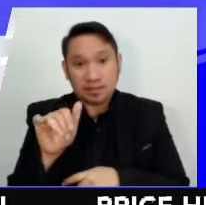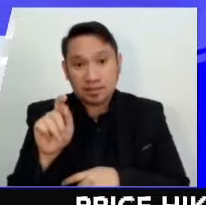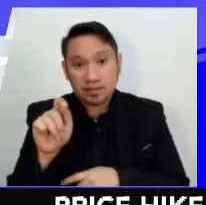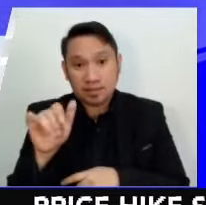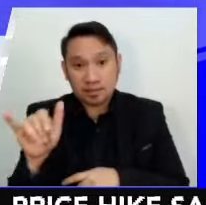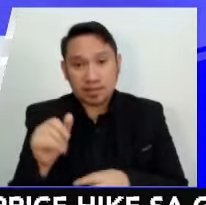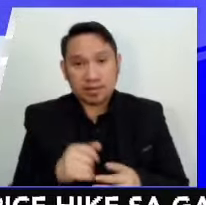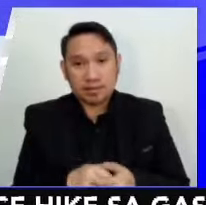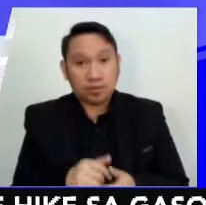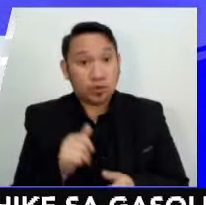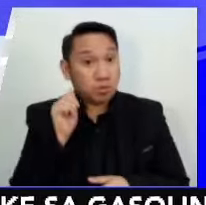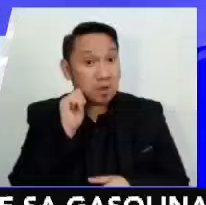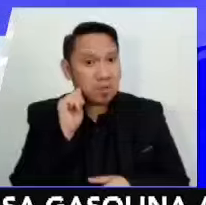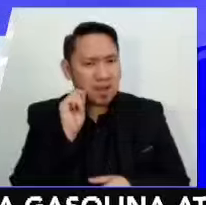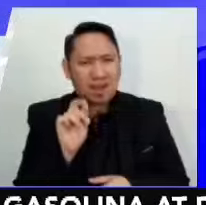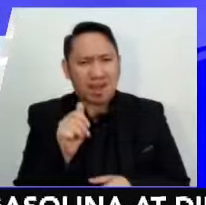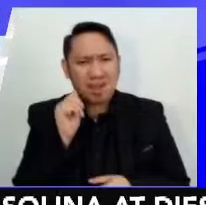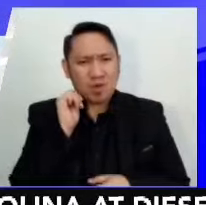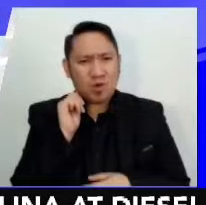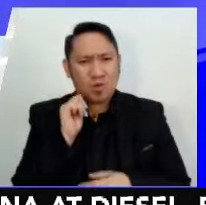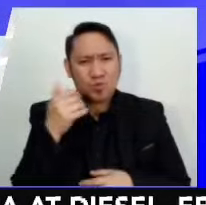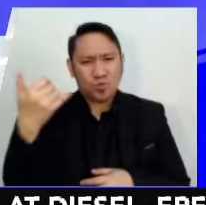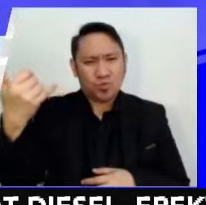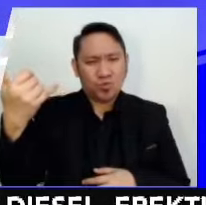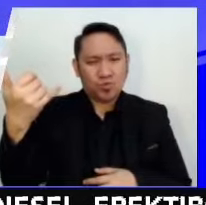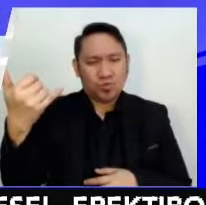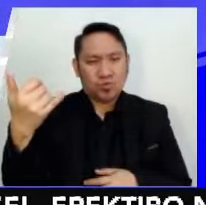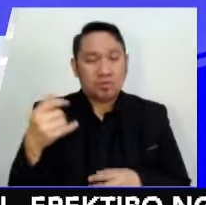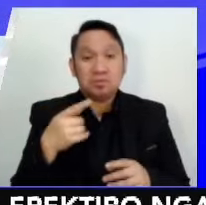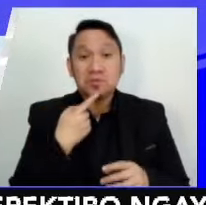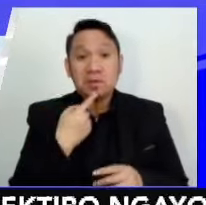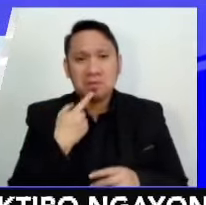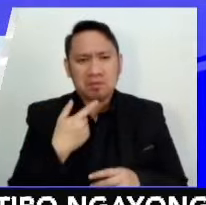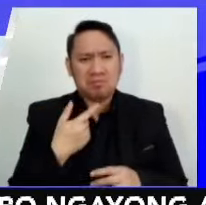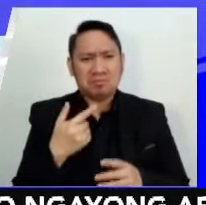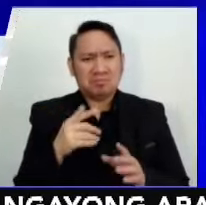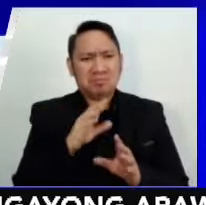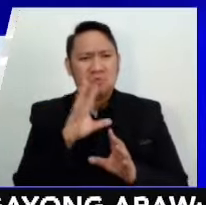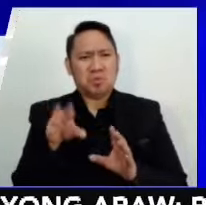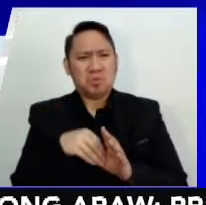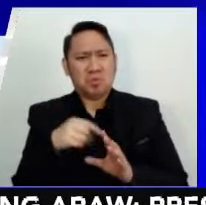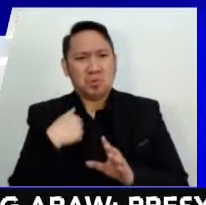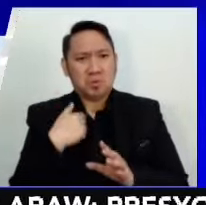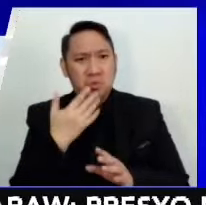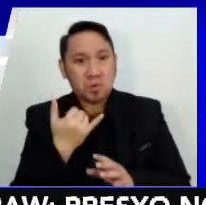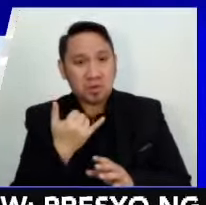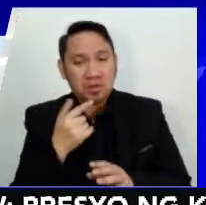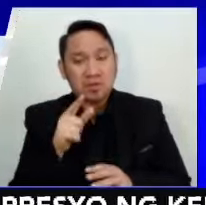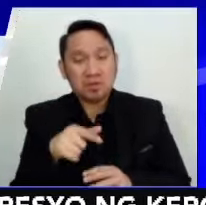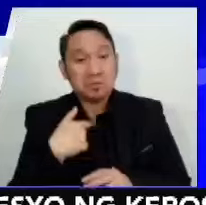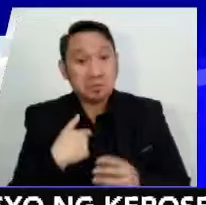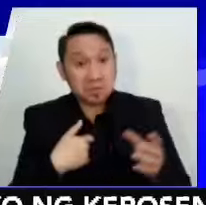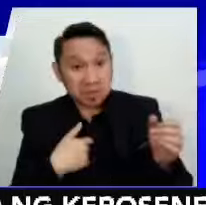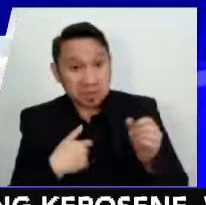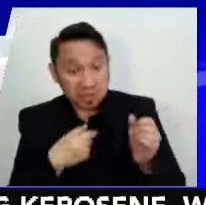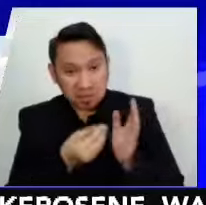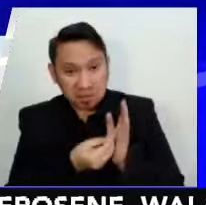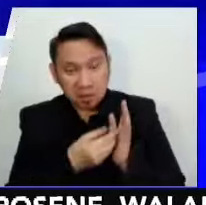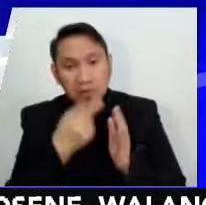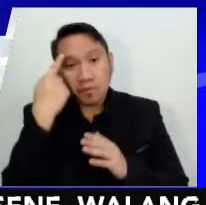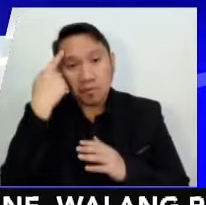babaeng suspect, pero aniya, nadamay lang siya. Kukuha lang daw dapat siya ng sustento mula sa lalaki para sa kanilang